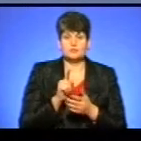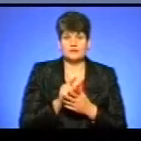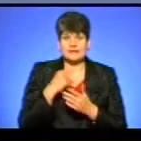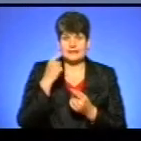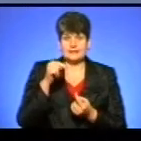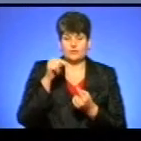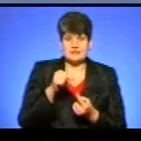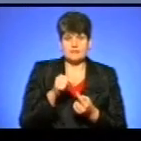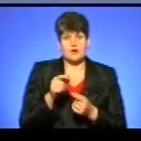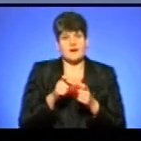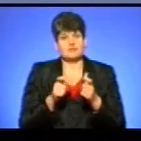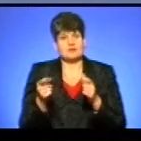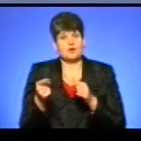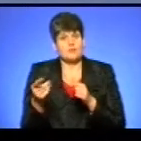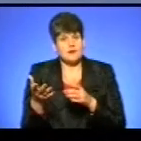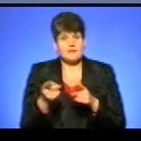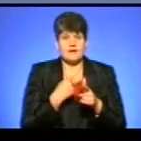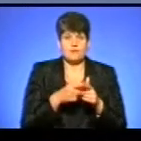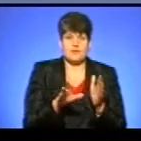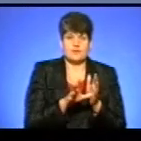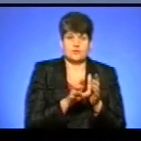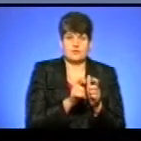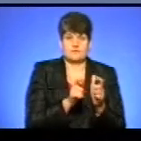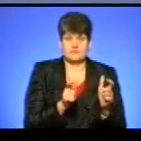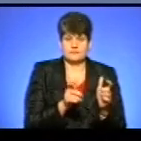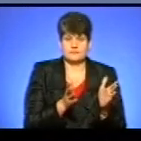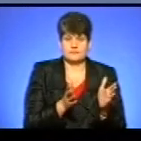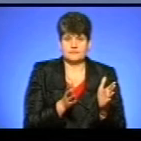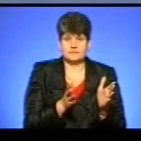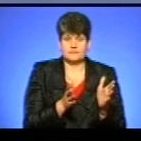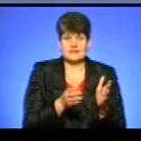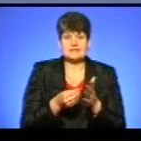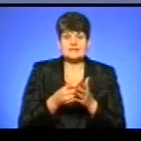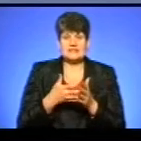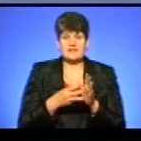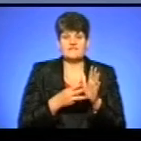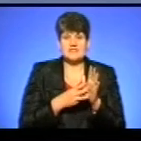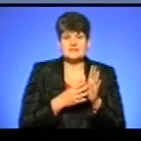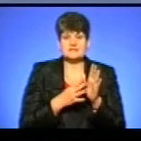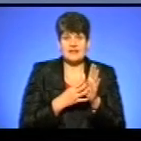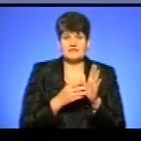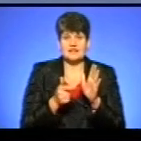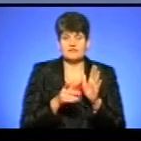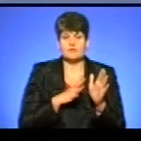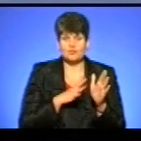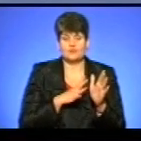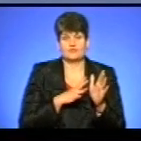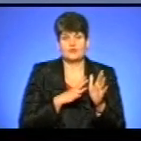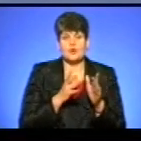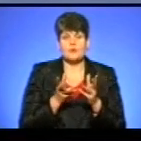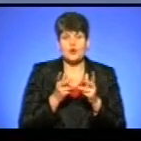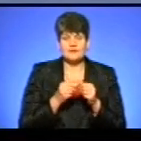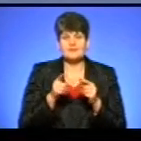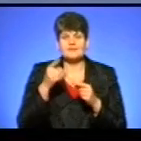або картка тернополянина, або електронний проїзний квиток. Тариф в розмірі 8 і 9 гривень був розрахований тільки на іногородніх.